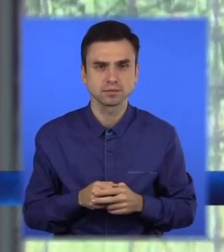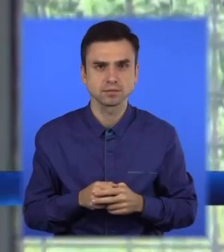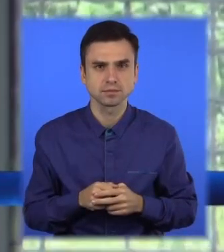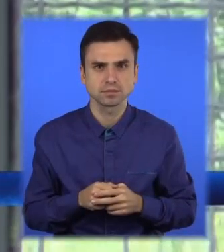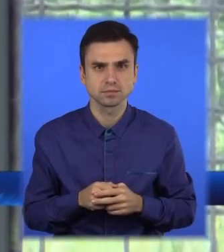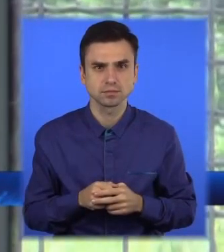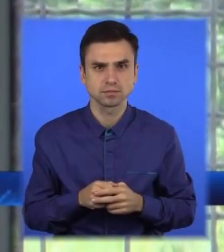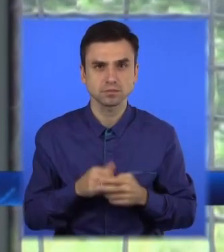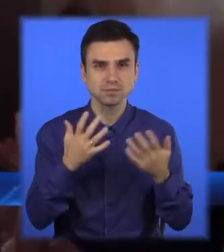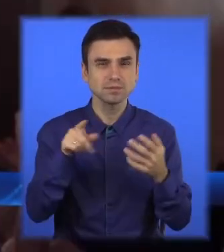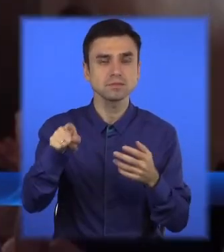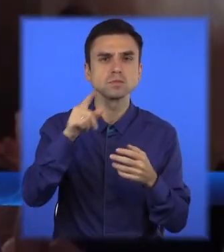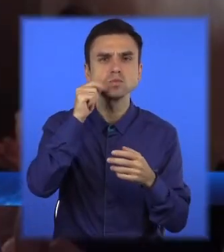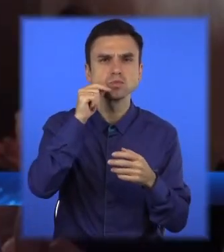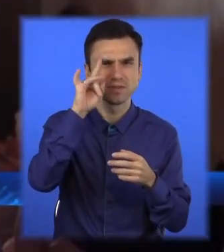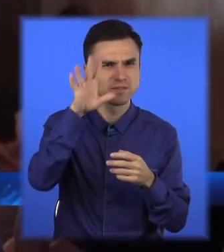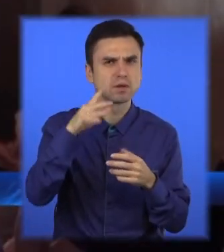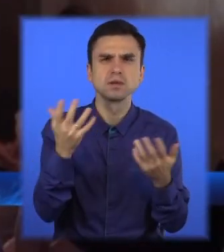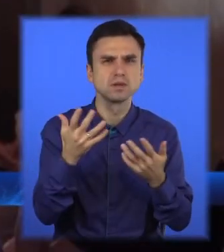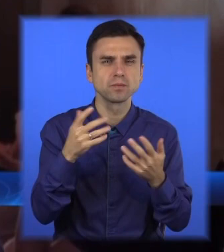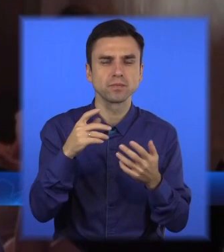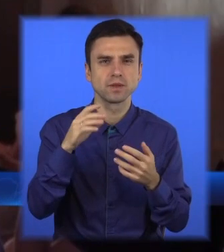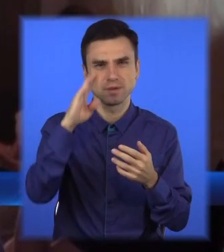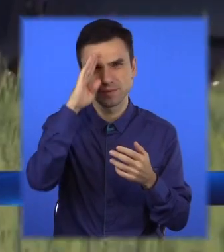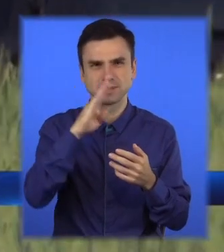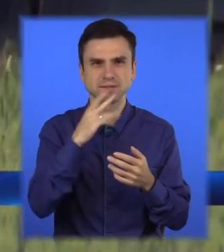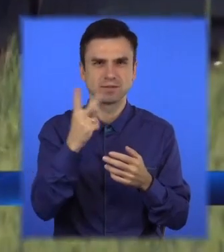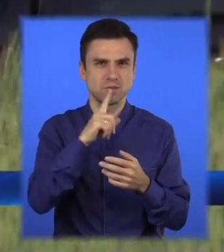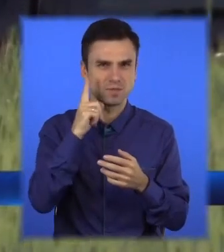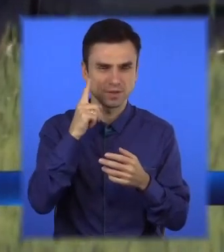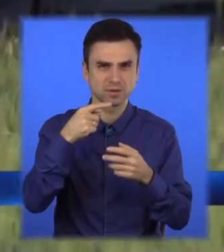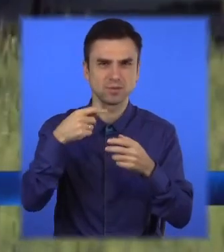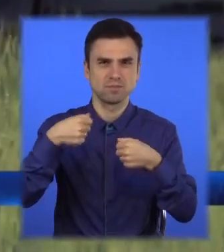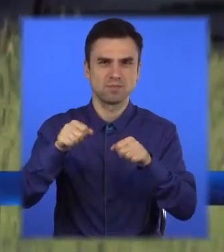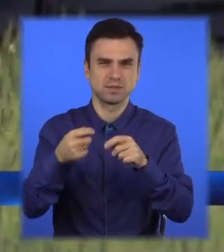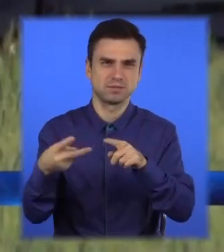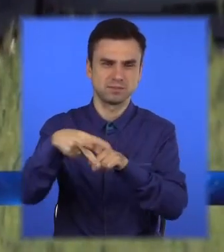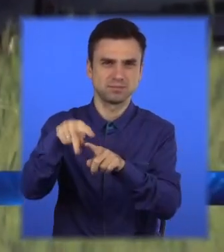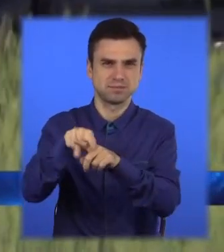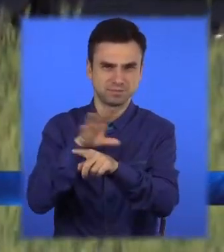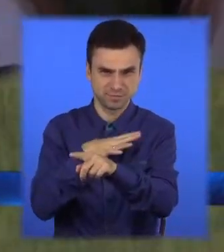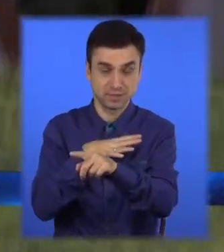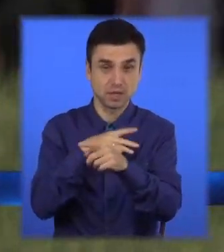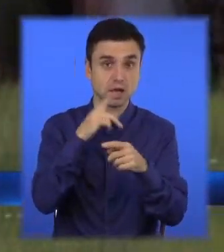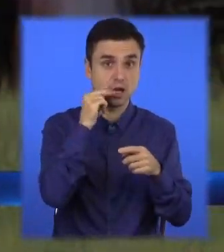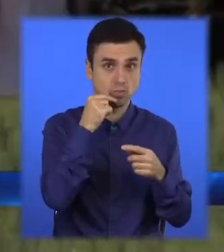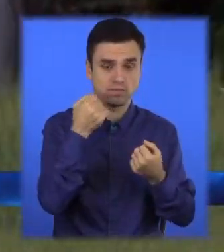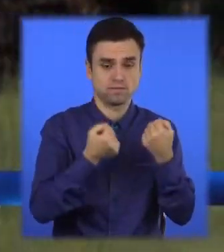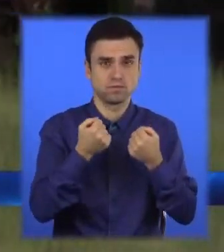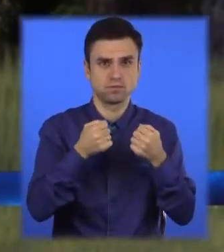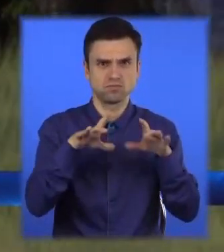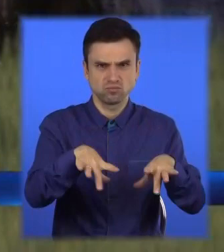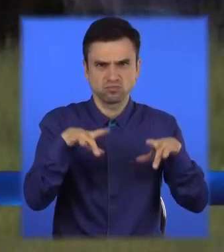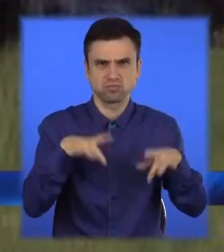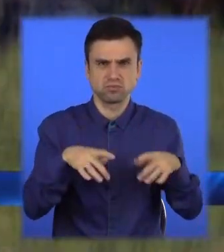прізвисько Король. Саме того, якого звинувачують у загибелі молодої пари під Кривим Рогом. Тоді джип, за кермом якого був